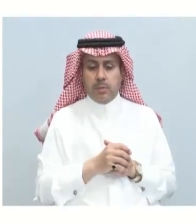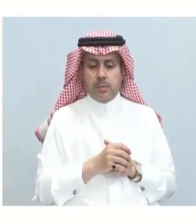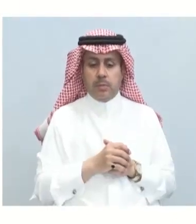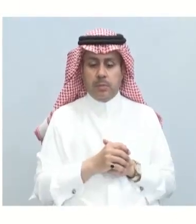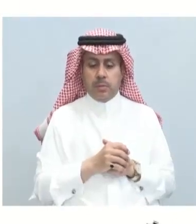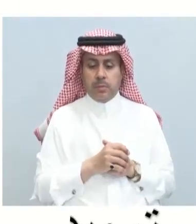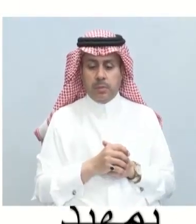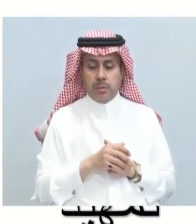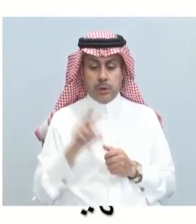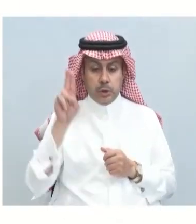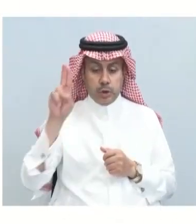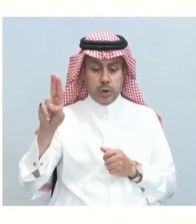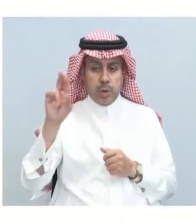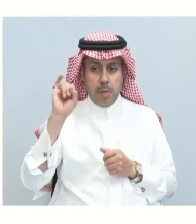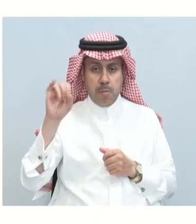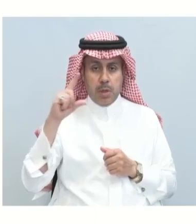المتشابه